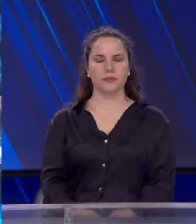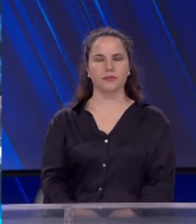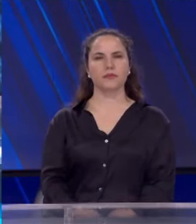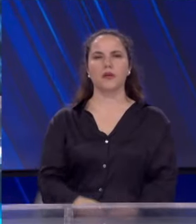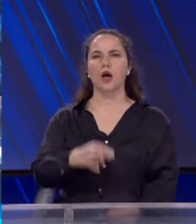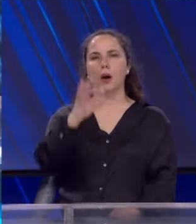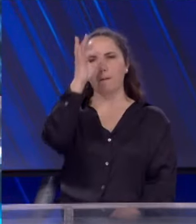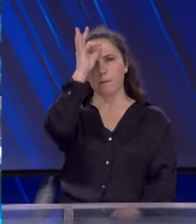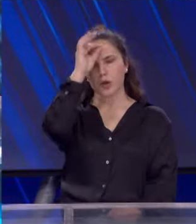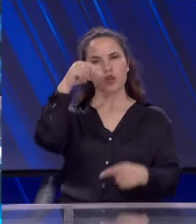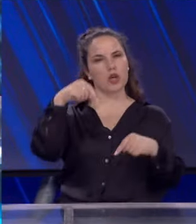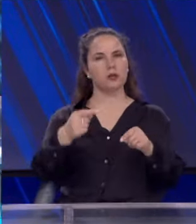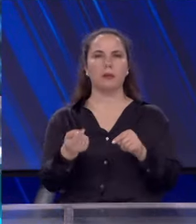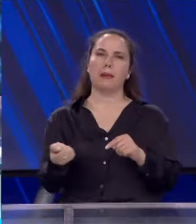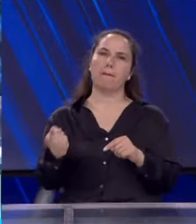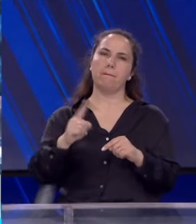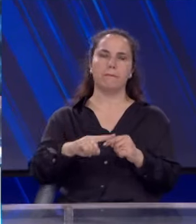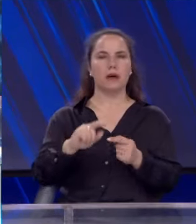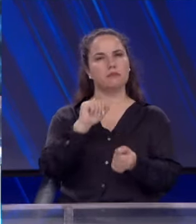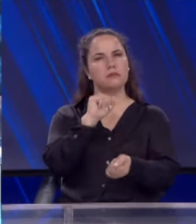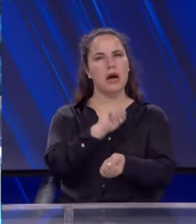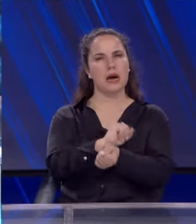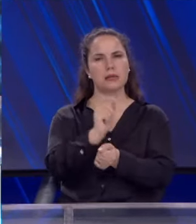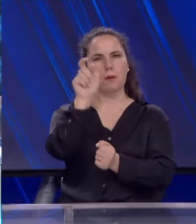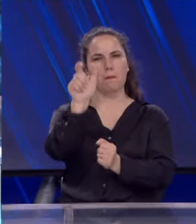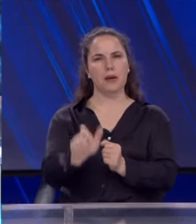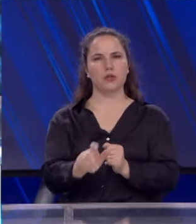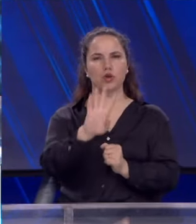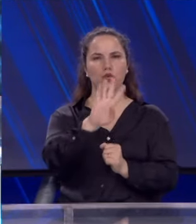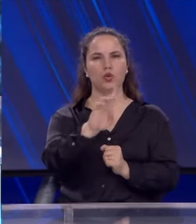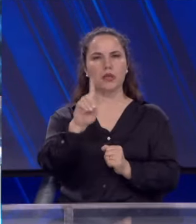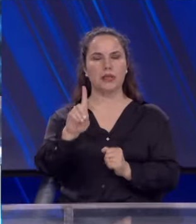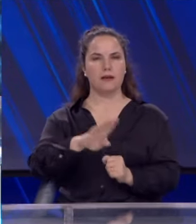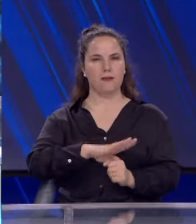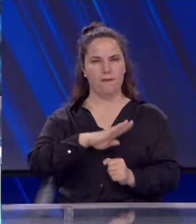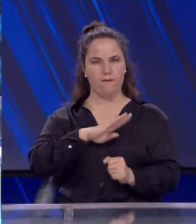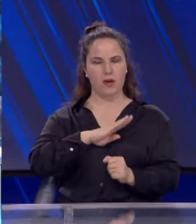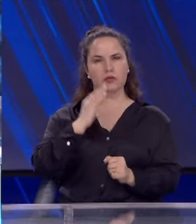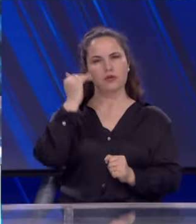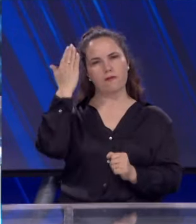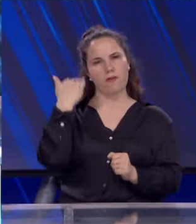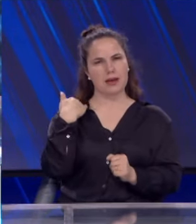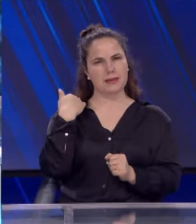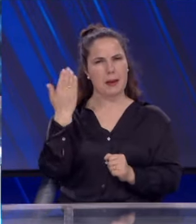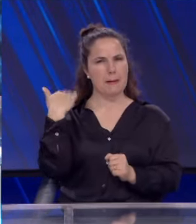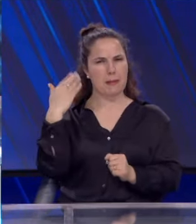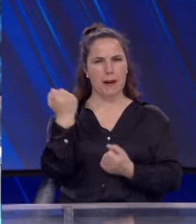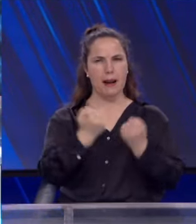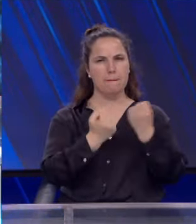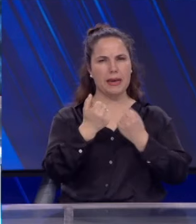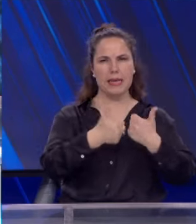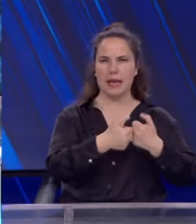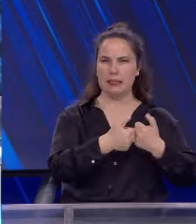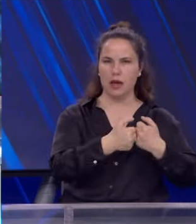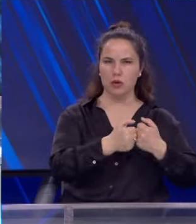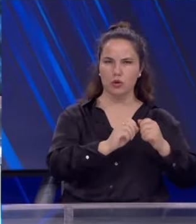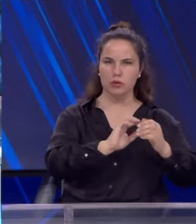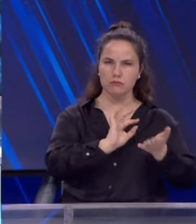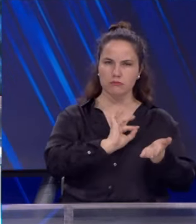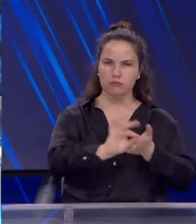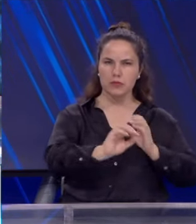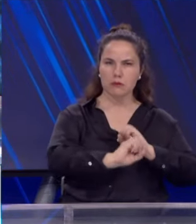Policia ka arrestuar gjithashtu një 41 vjeçare e cila i dogji makinën ishte dashurit të saj. Dorina Stafa